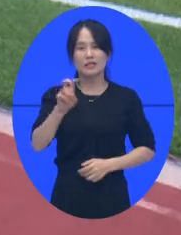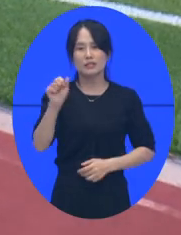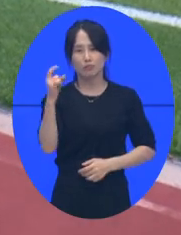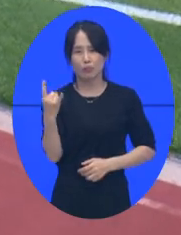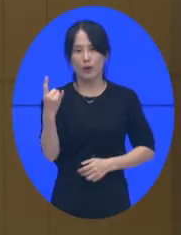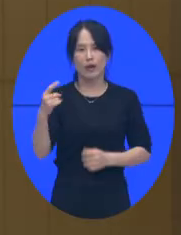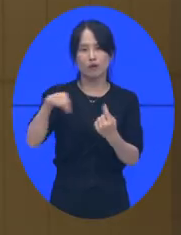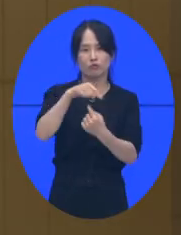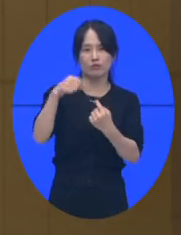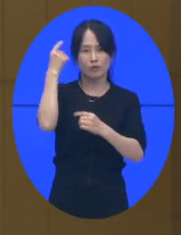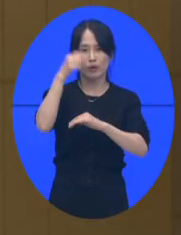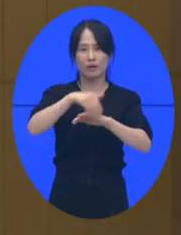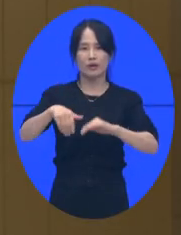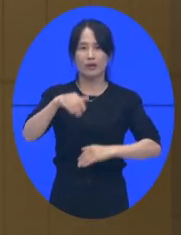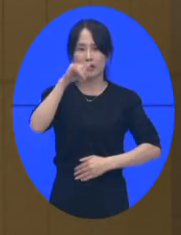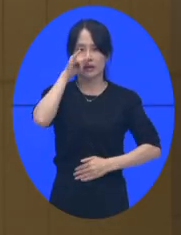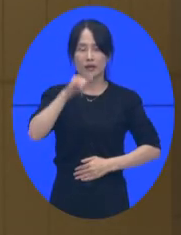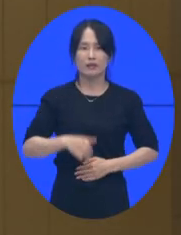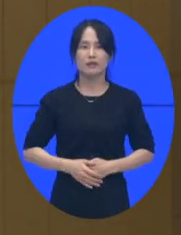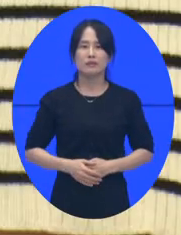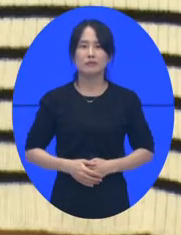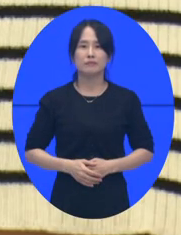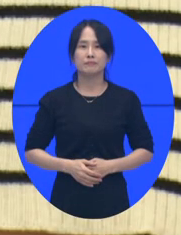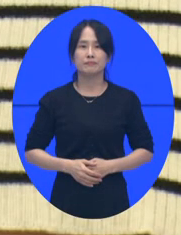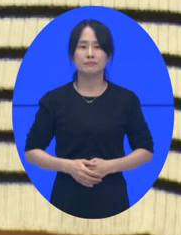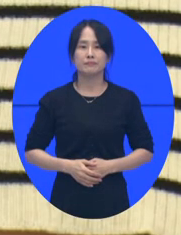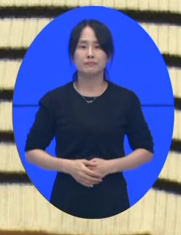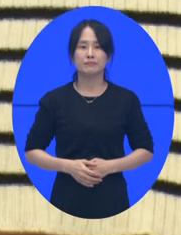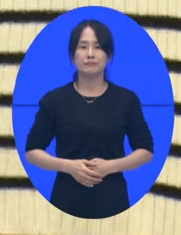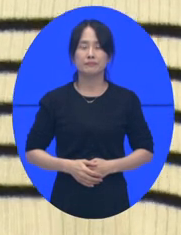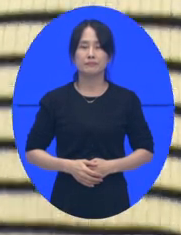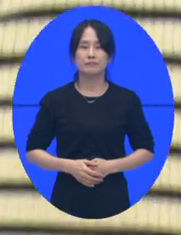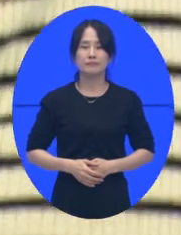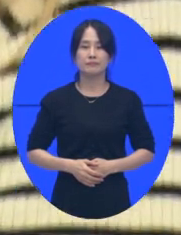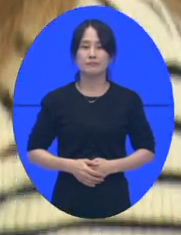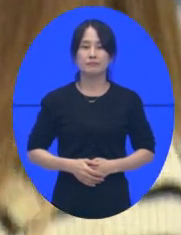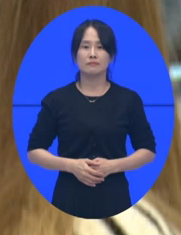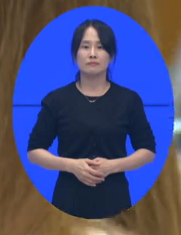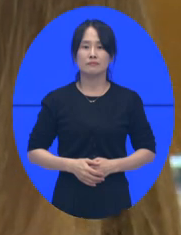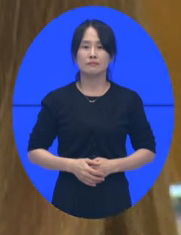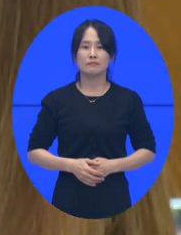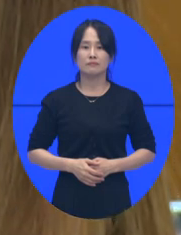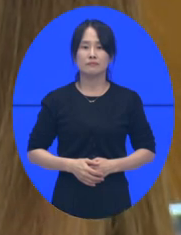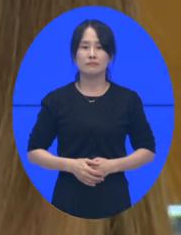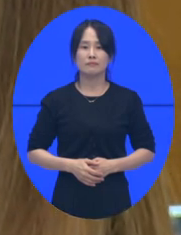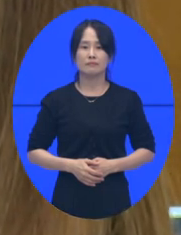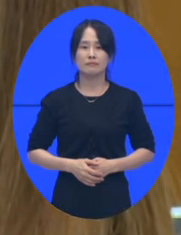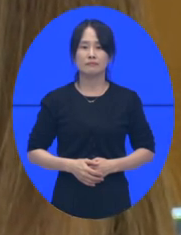20회에 걸쳐 운영될 예정입니다. 경기지TV 서문영입니다.